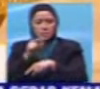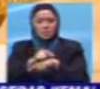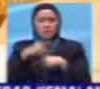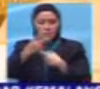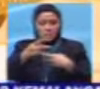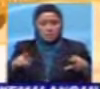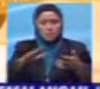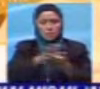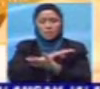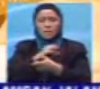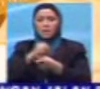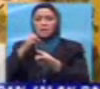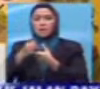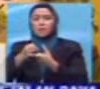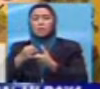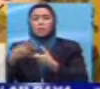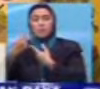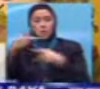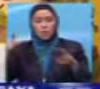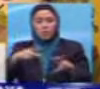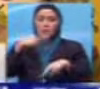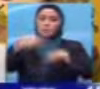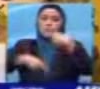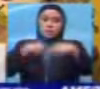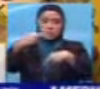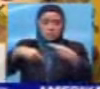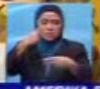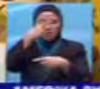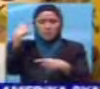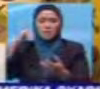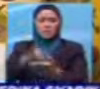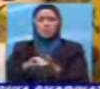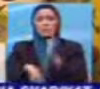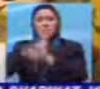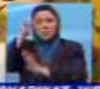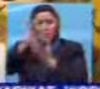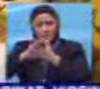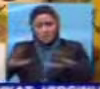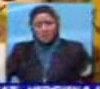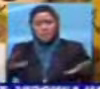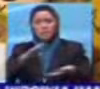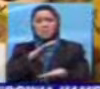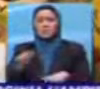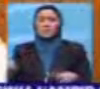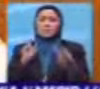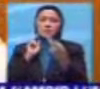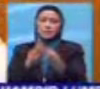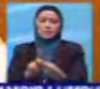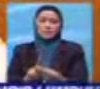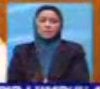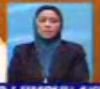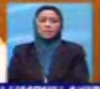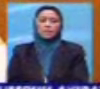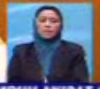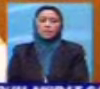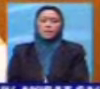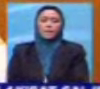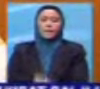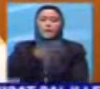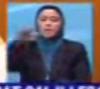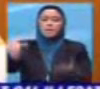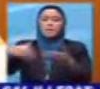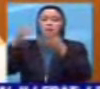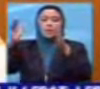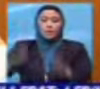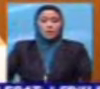atau kotak kitar semula kerana langkah itu nyata lebih selamat dan mesra alam. Semua orang, bukan